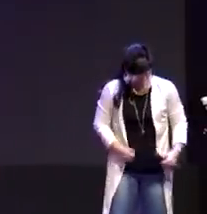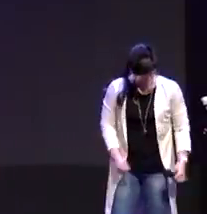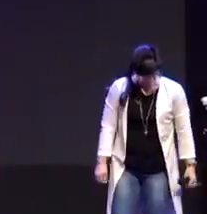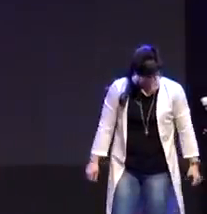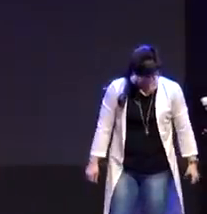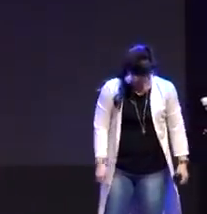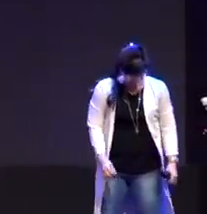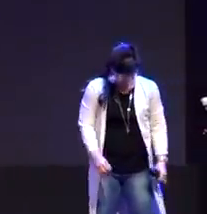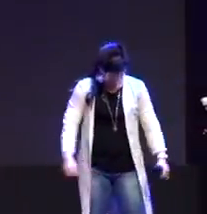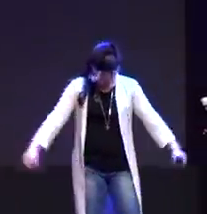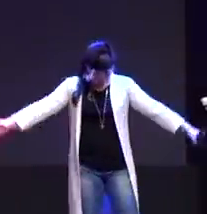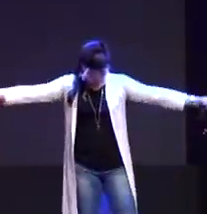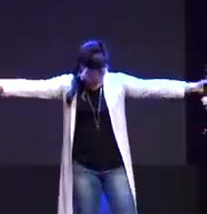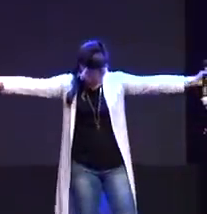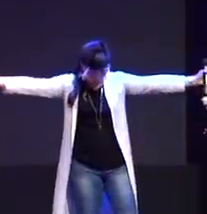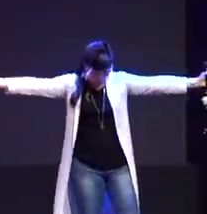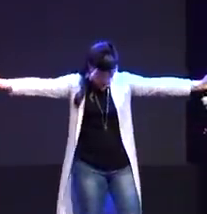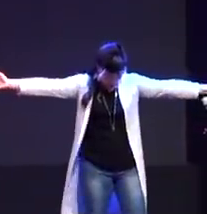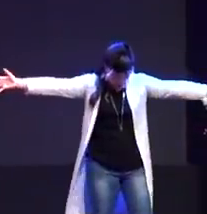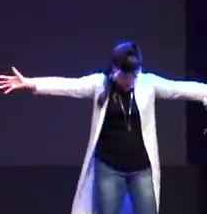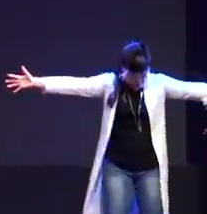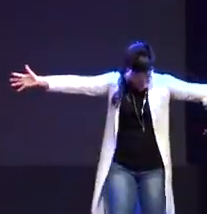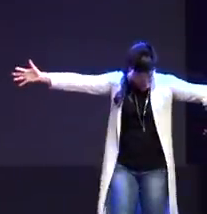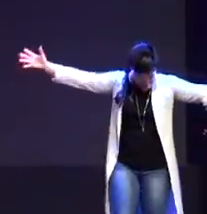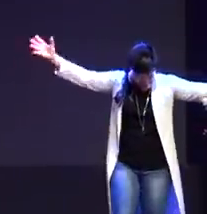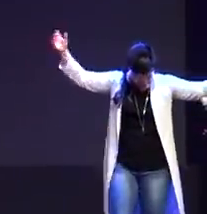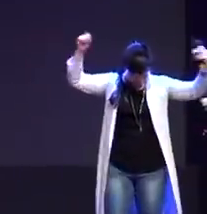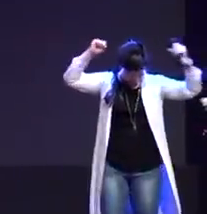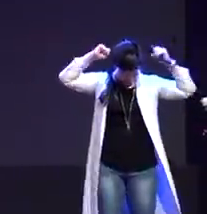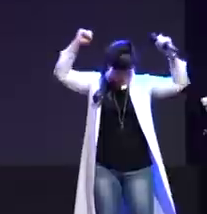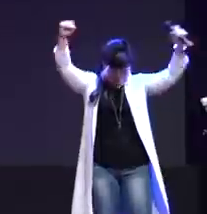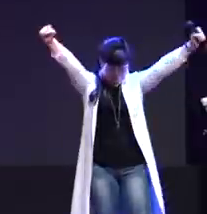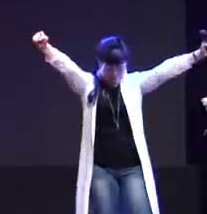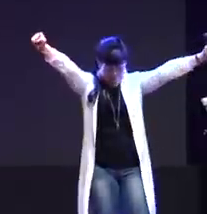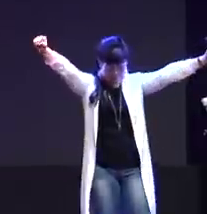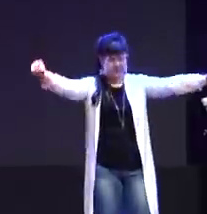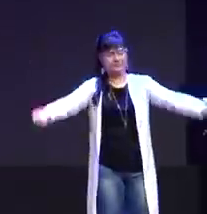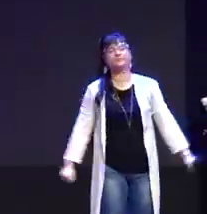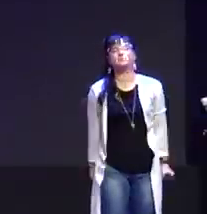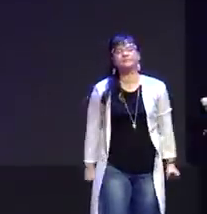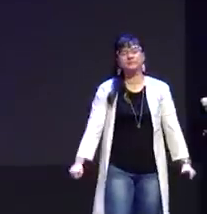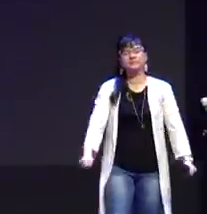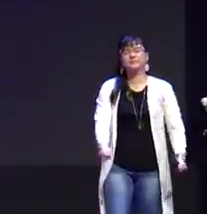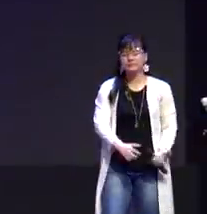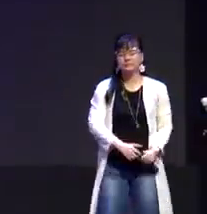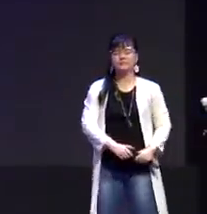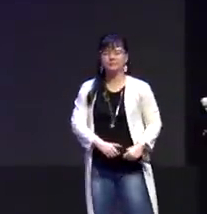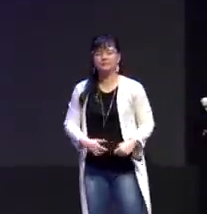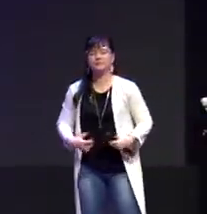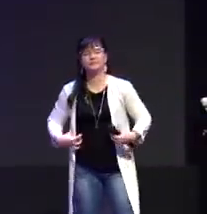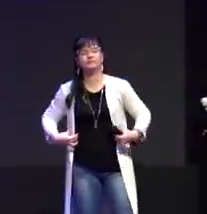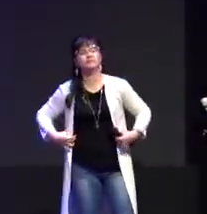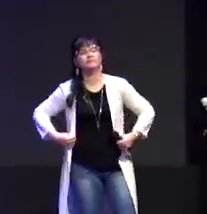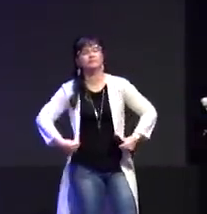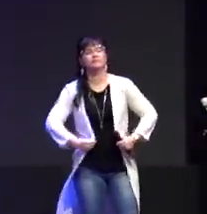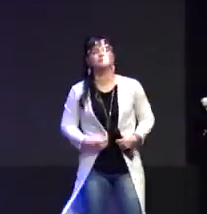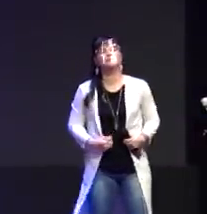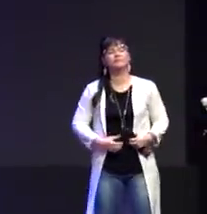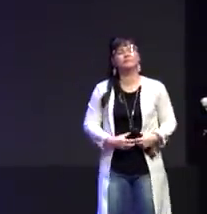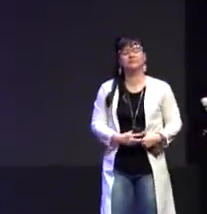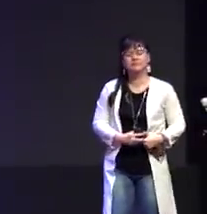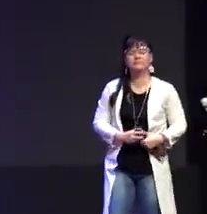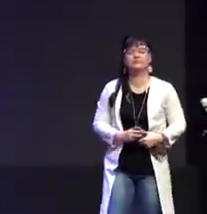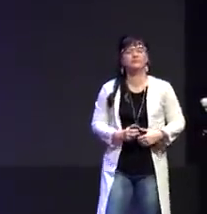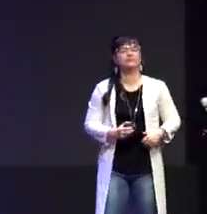adalah umat-umat Tuhan yang lebih dari pemenang. Yes. Kami merasakan kasih-Mu dan kebaikan-Mu sampai hari ini, Tuhan. Kami tidak akan